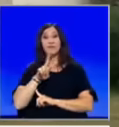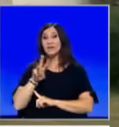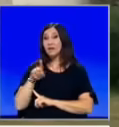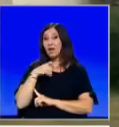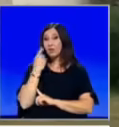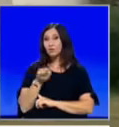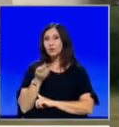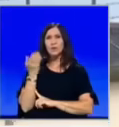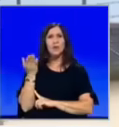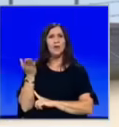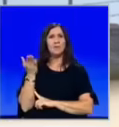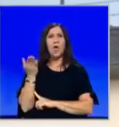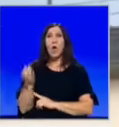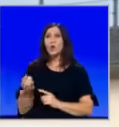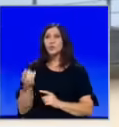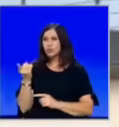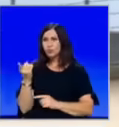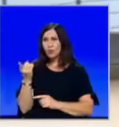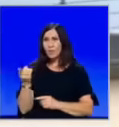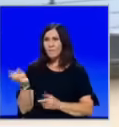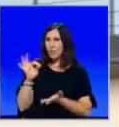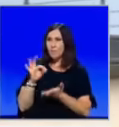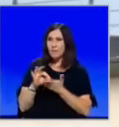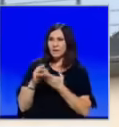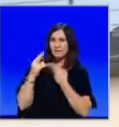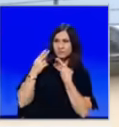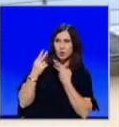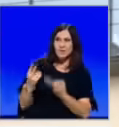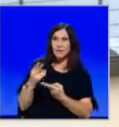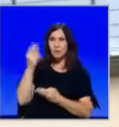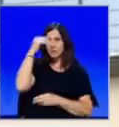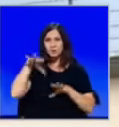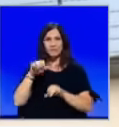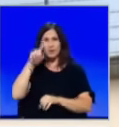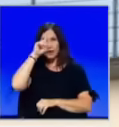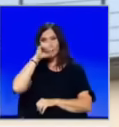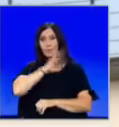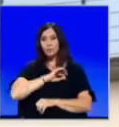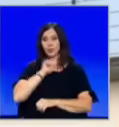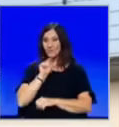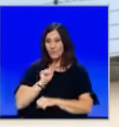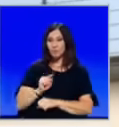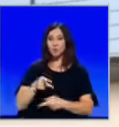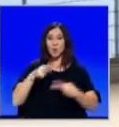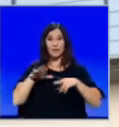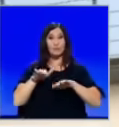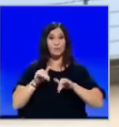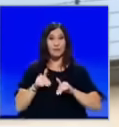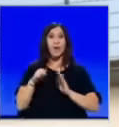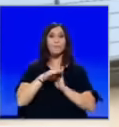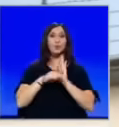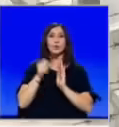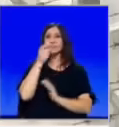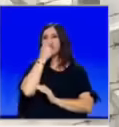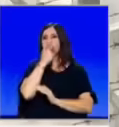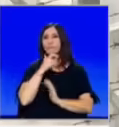2023 година той обаче отново попада в полезрението на българските власти. От Германия е получено запитване за обратно приемане по реда на